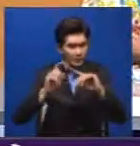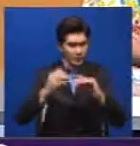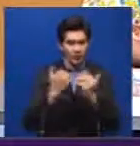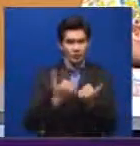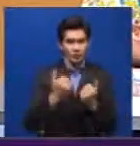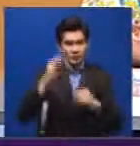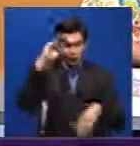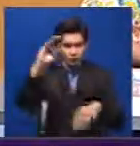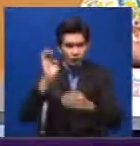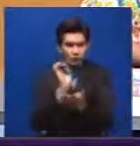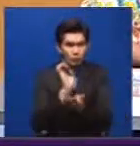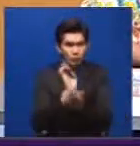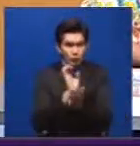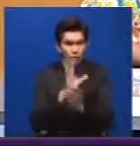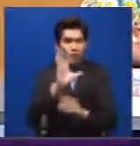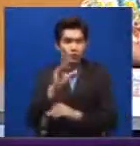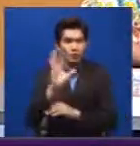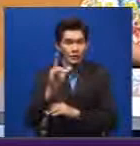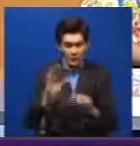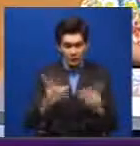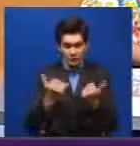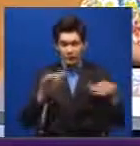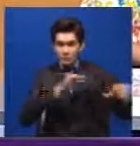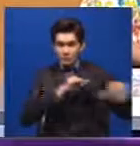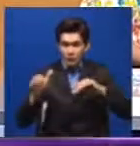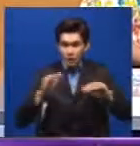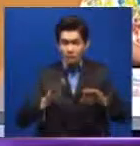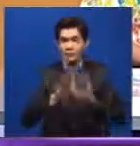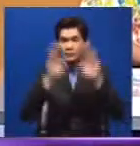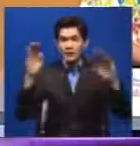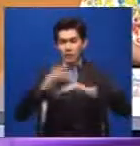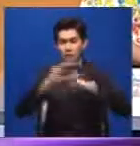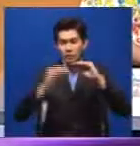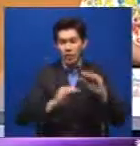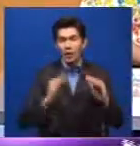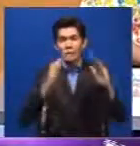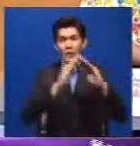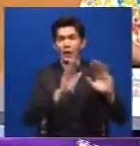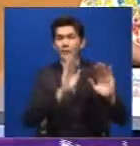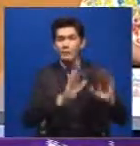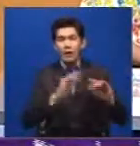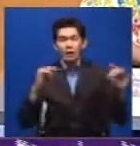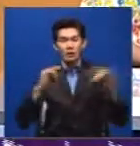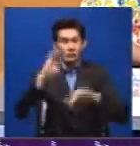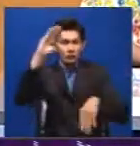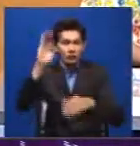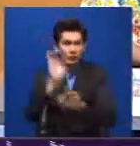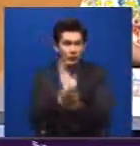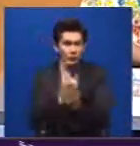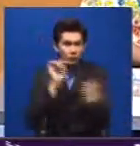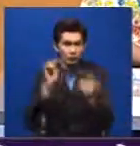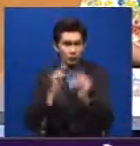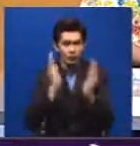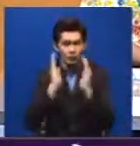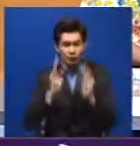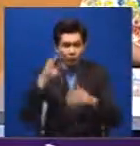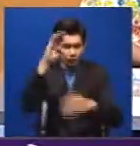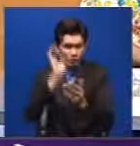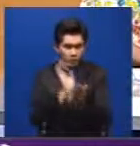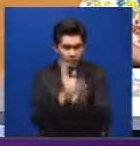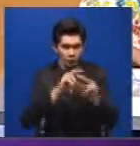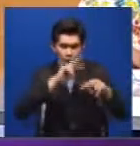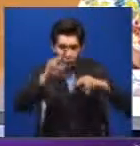พื้นที่ตำรวจนครบาลโชคชัยค่ะเขาก็เตรียมความพร้อมเปิดโครงการฝากบ้านไว้กับตำรวจนะคะโดยนอกจากจะมีสายตรวจไปดู